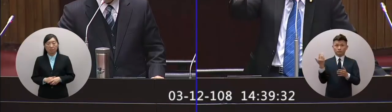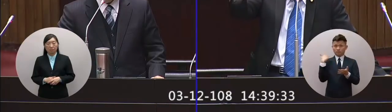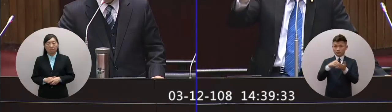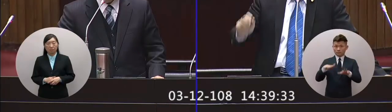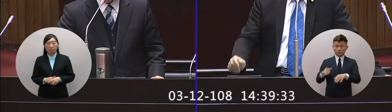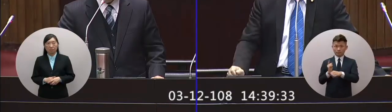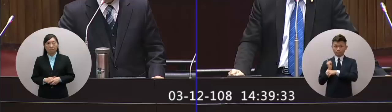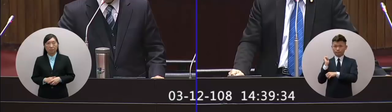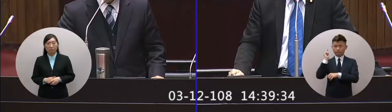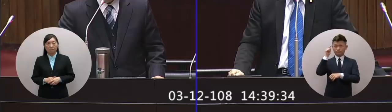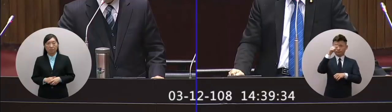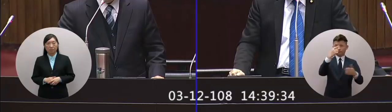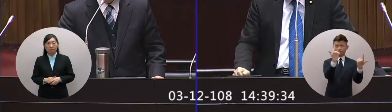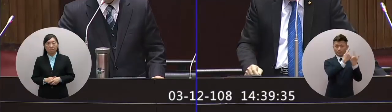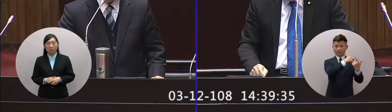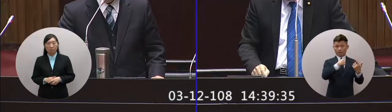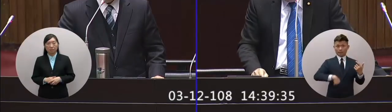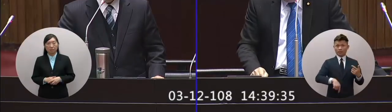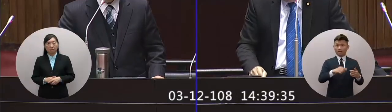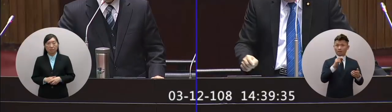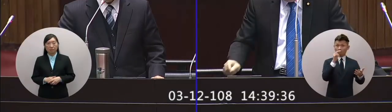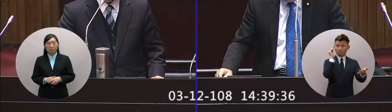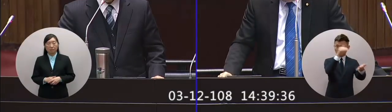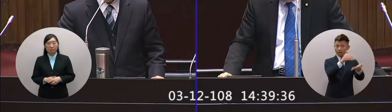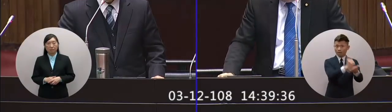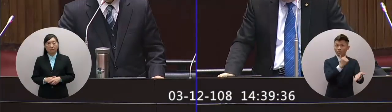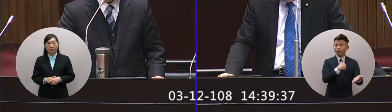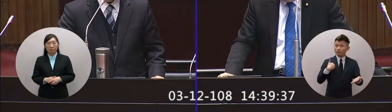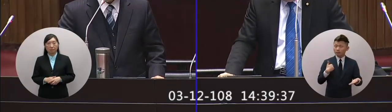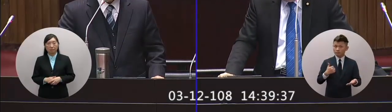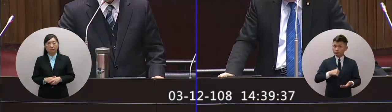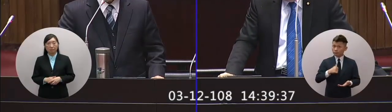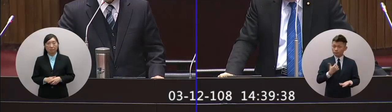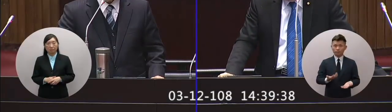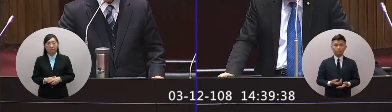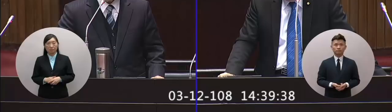射到北京，我看到哈。那我们的这个所谓的